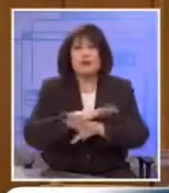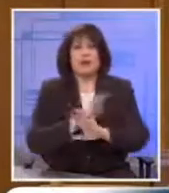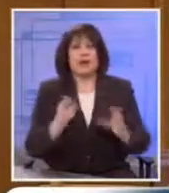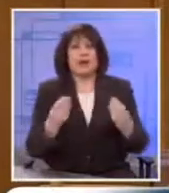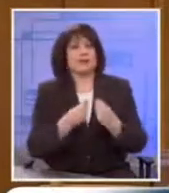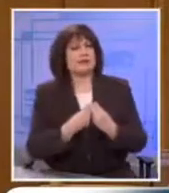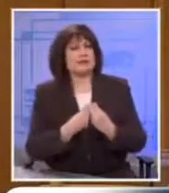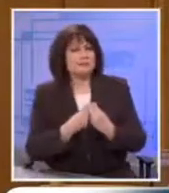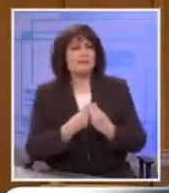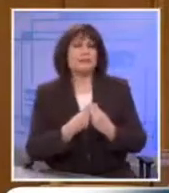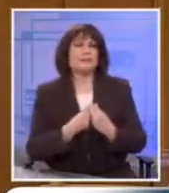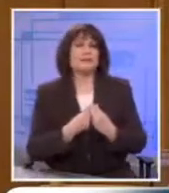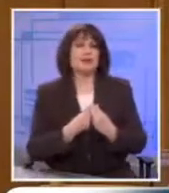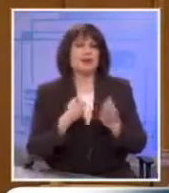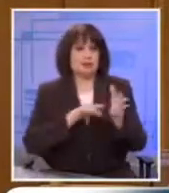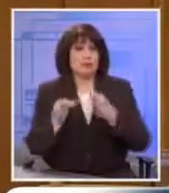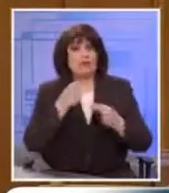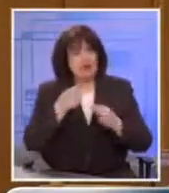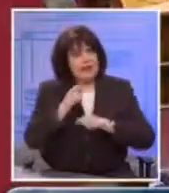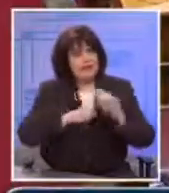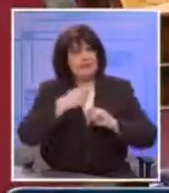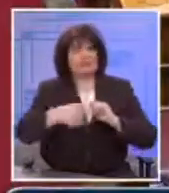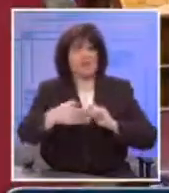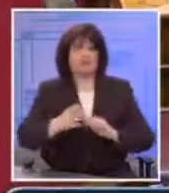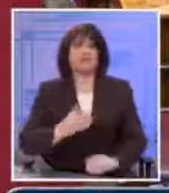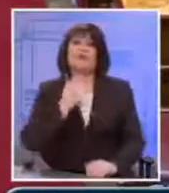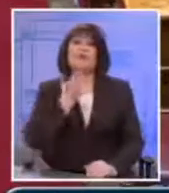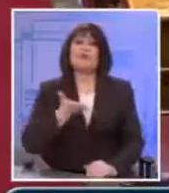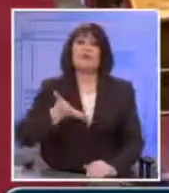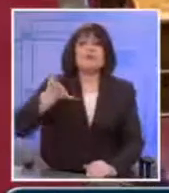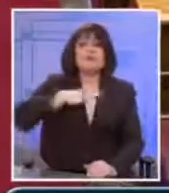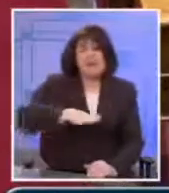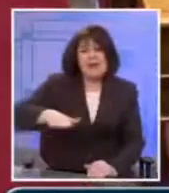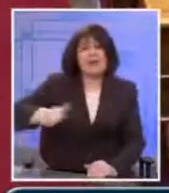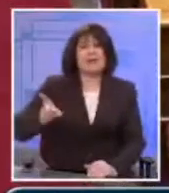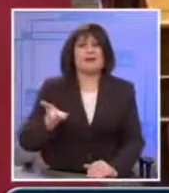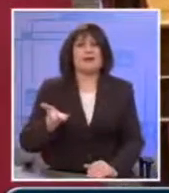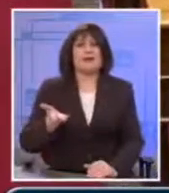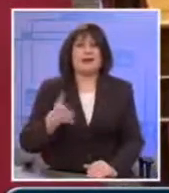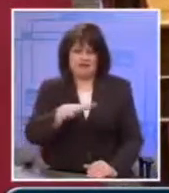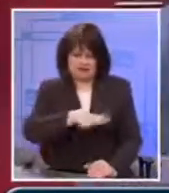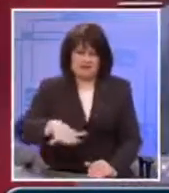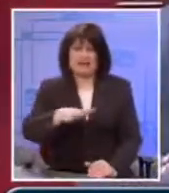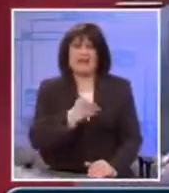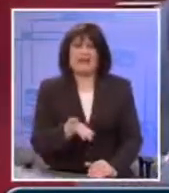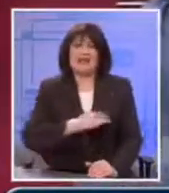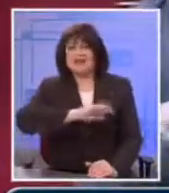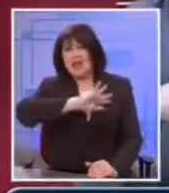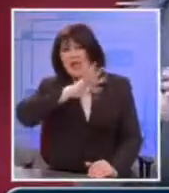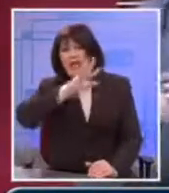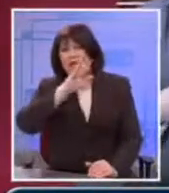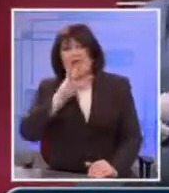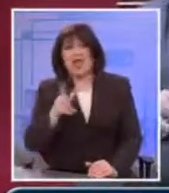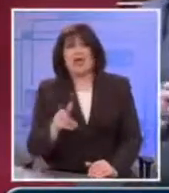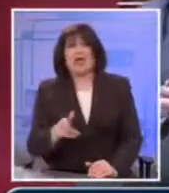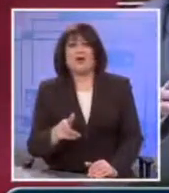προβλέπει και την ίδρυσή τους. Και δεν μπορούμε να τους αφήνουμε τους ανηλίκους μέσα σε αυτές τις συνθήκες μέχρι να ολοκληρωθούν αυτές